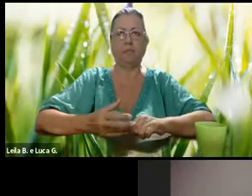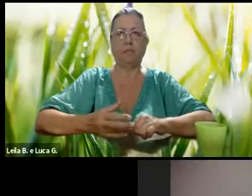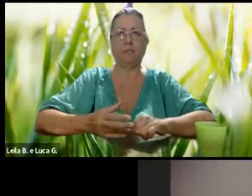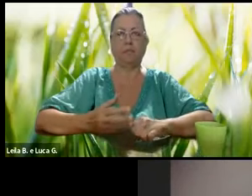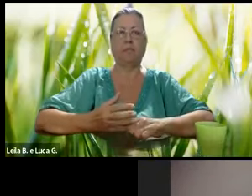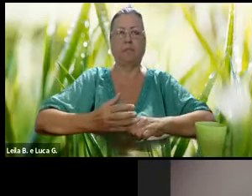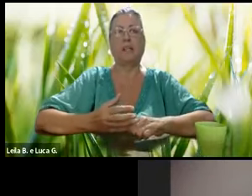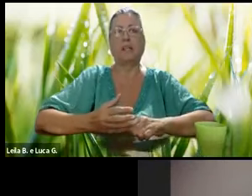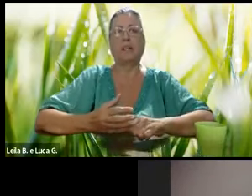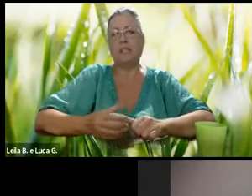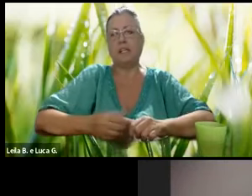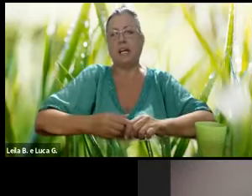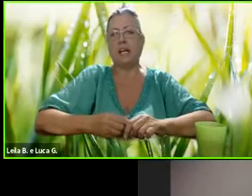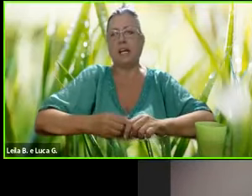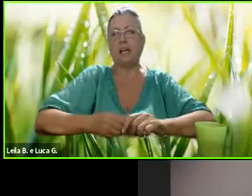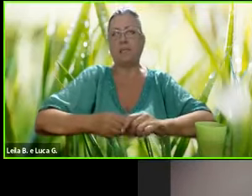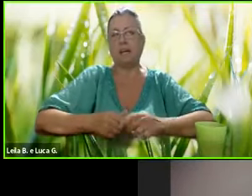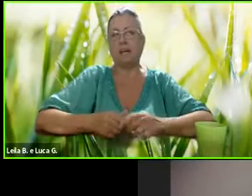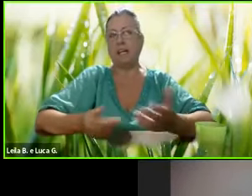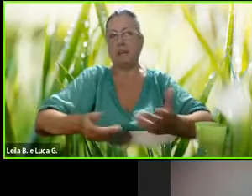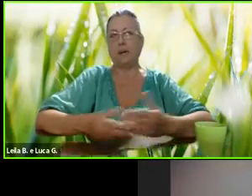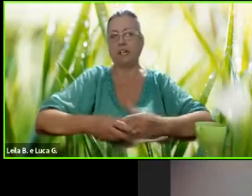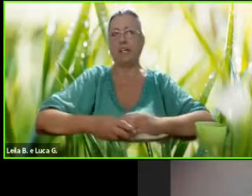per me. Sì,